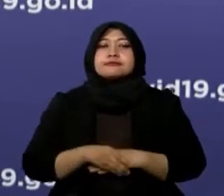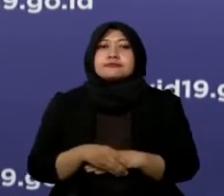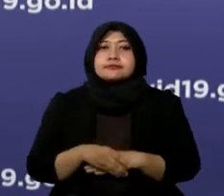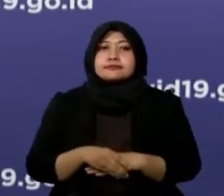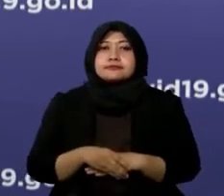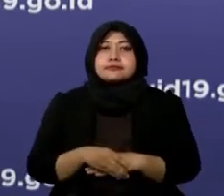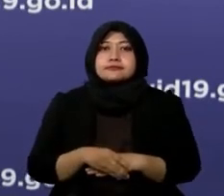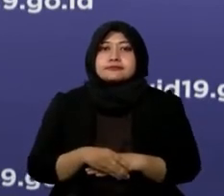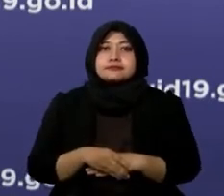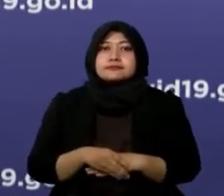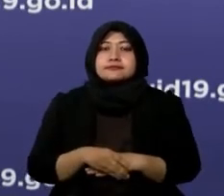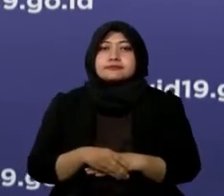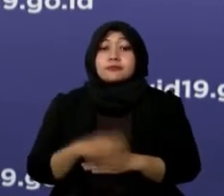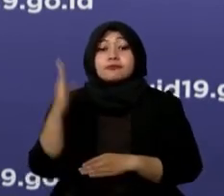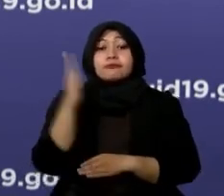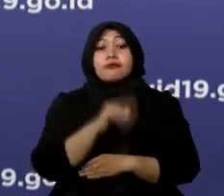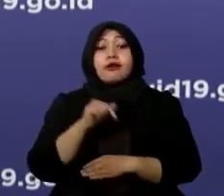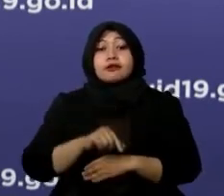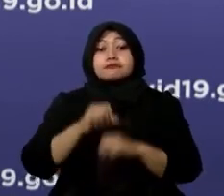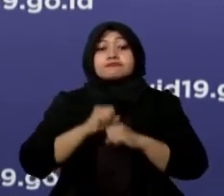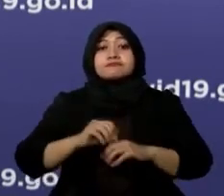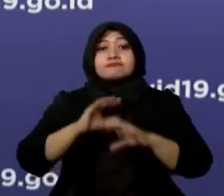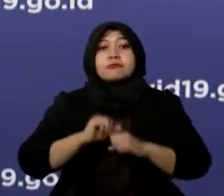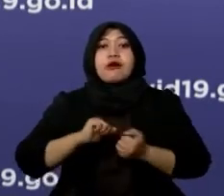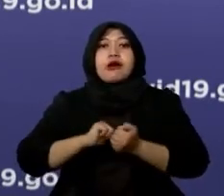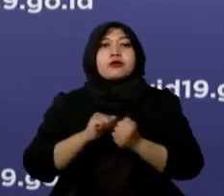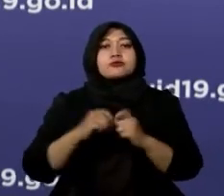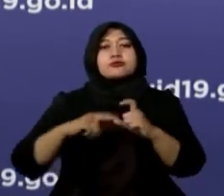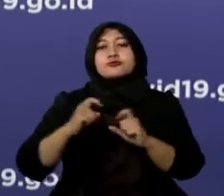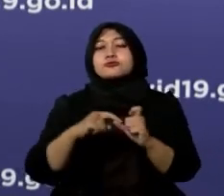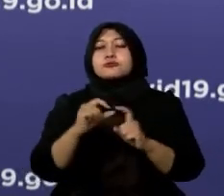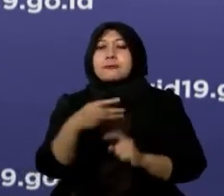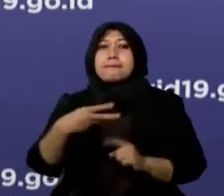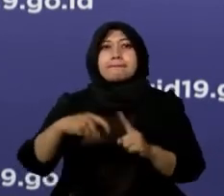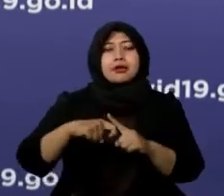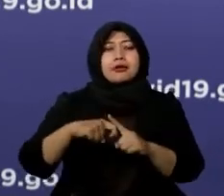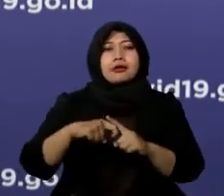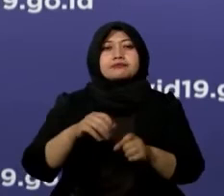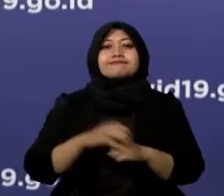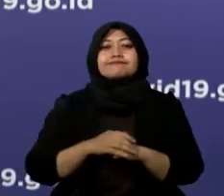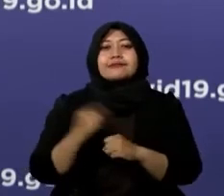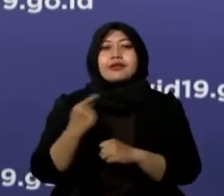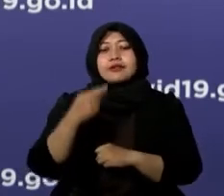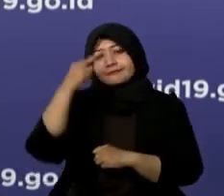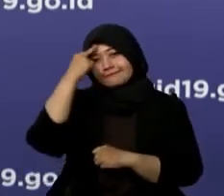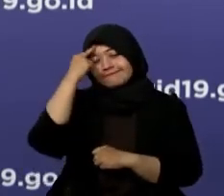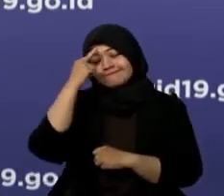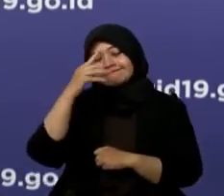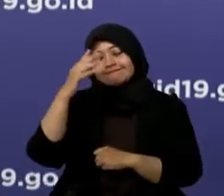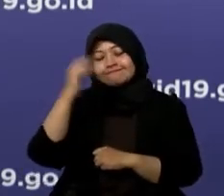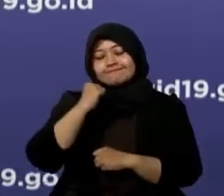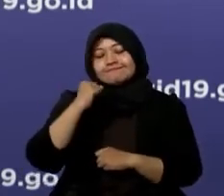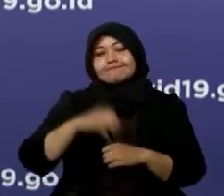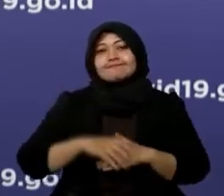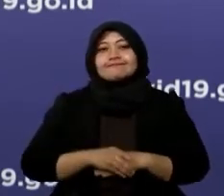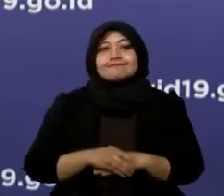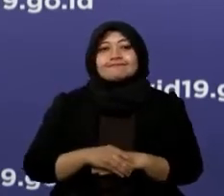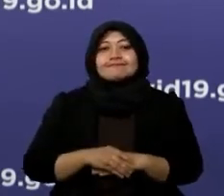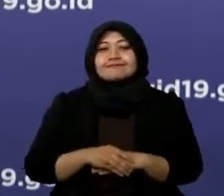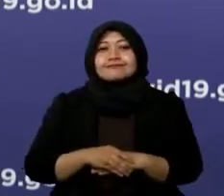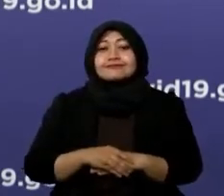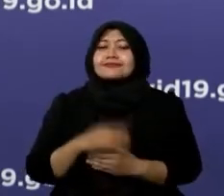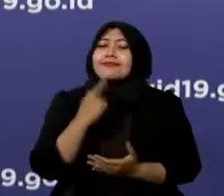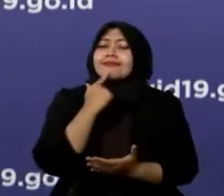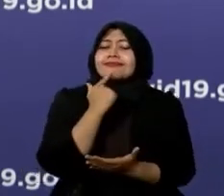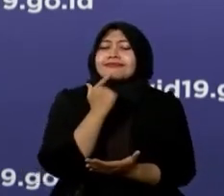saya sampaikan pada hari ini untuk kasus suspek sehingga kita bisa memahami ini. Saudara-saudara, ini sebenarnya